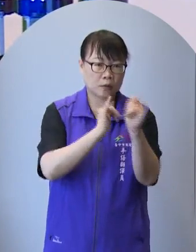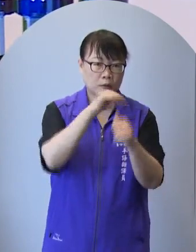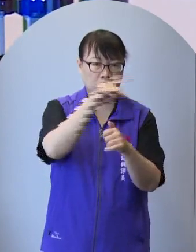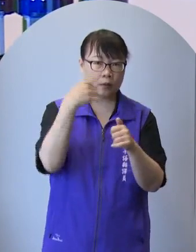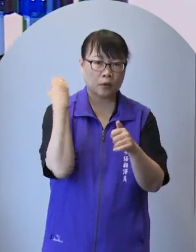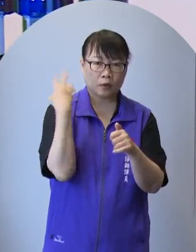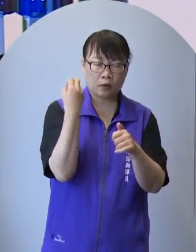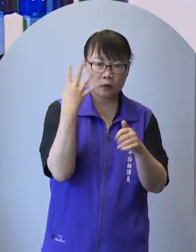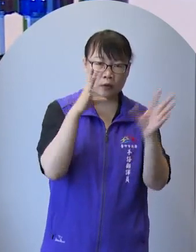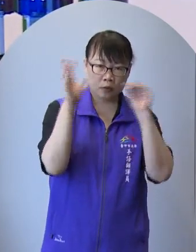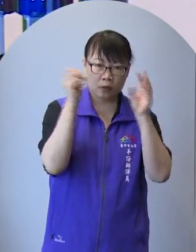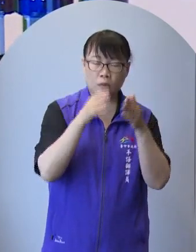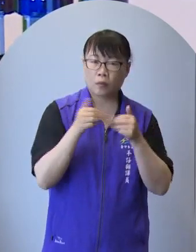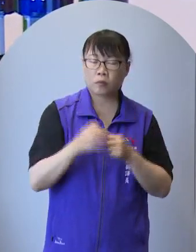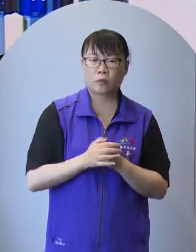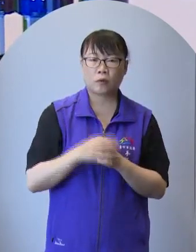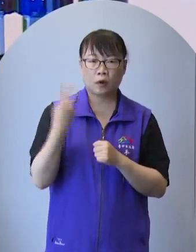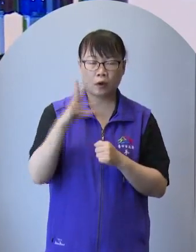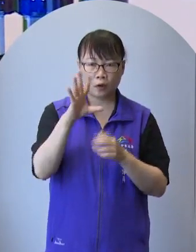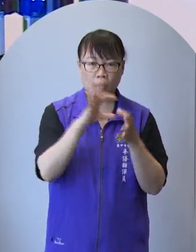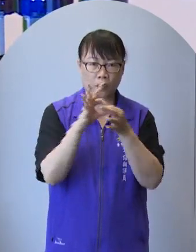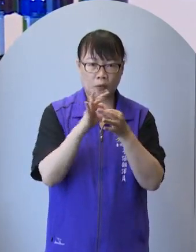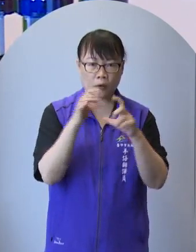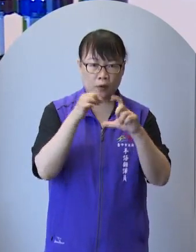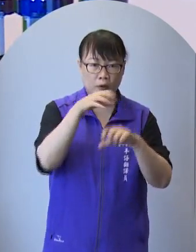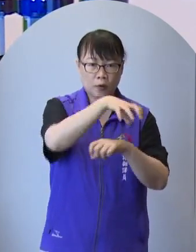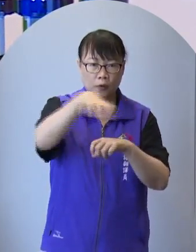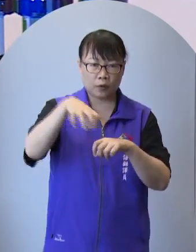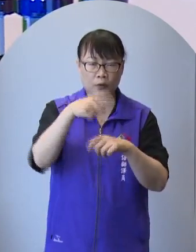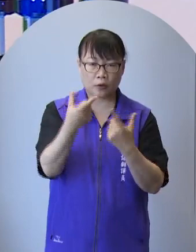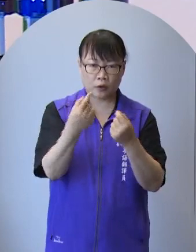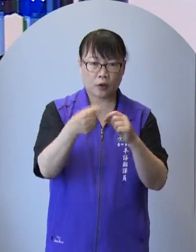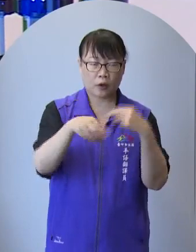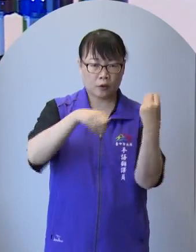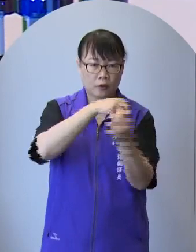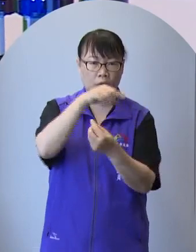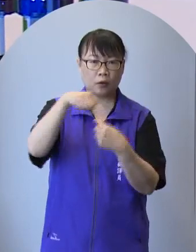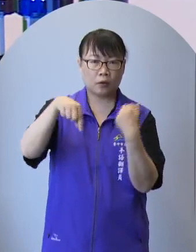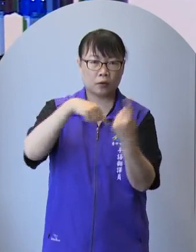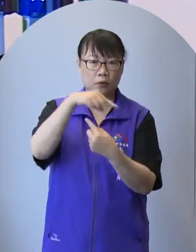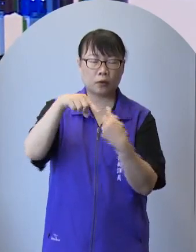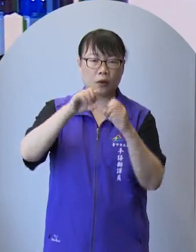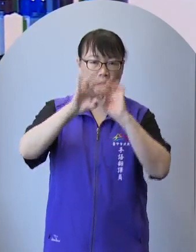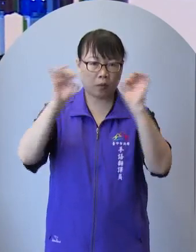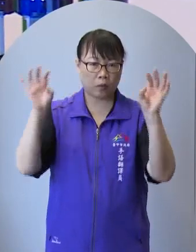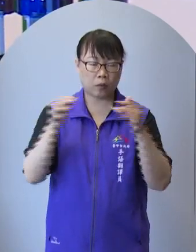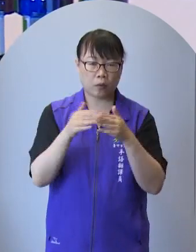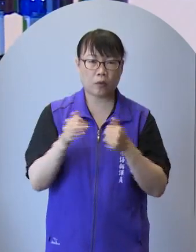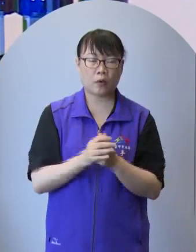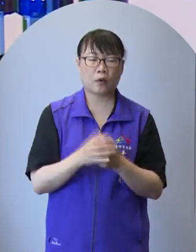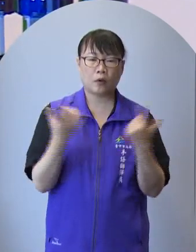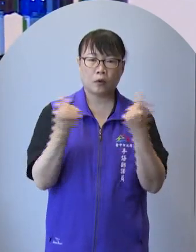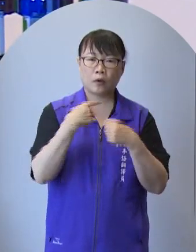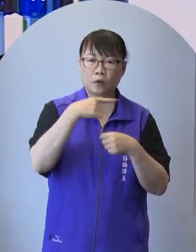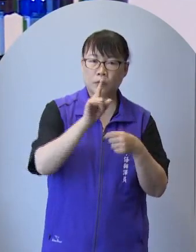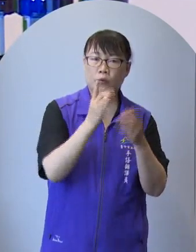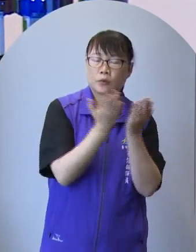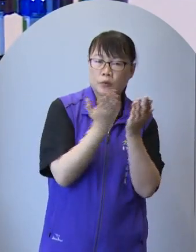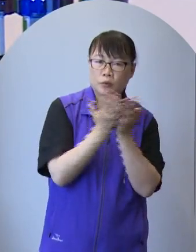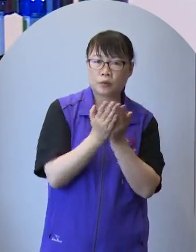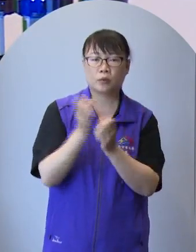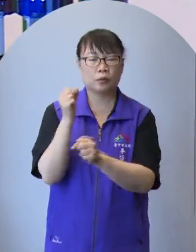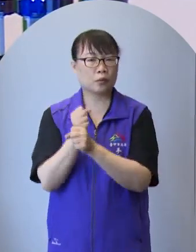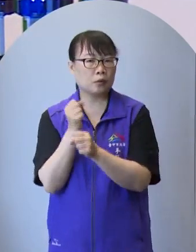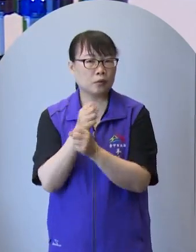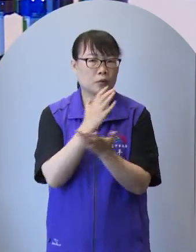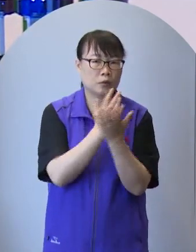那相关的局处会以及区长也要把这些资讯转传出去，那当作市民朋友他们这个上学、上班或者